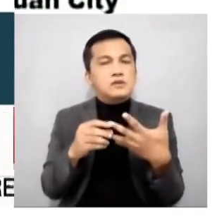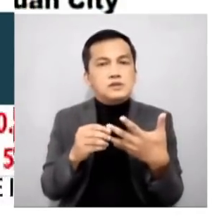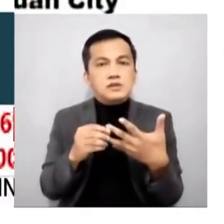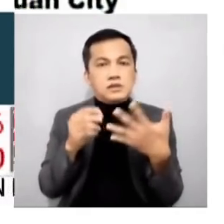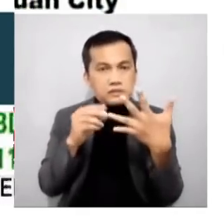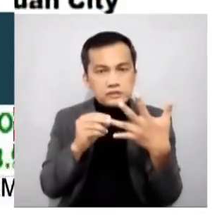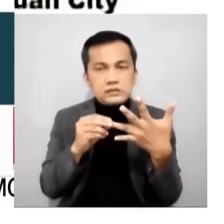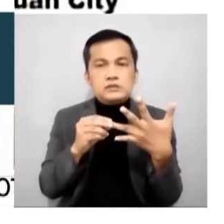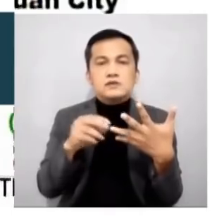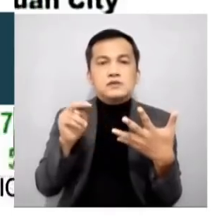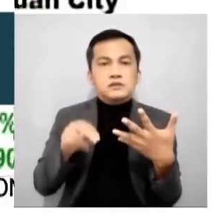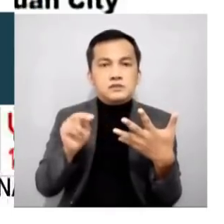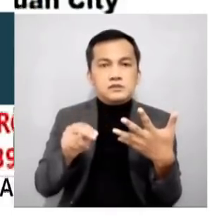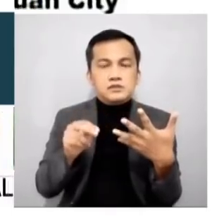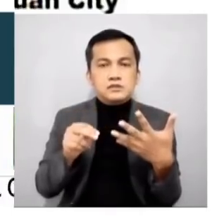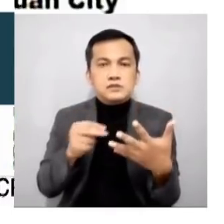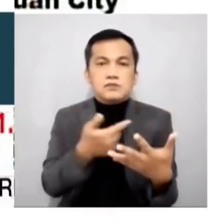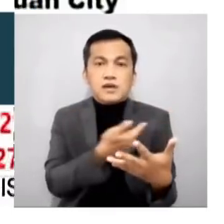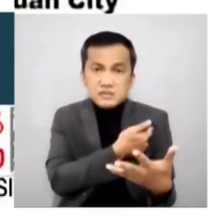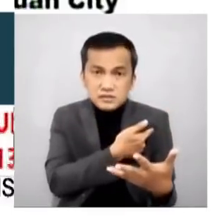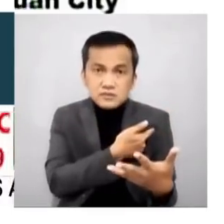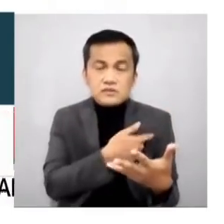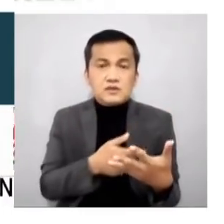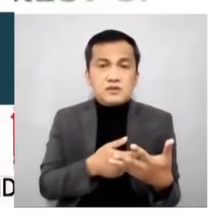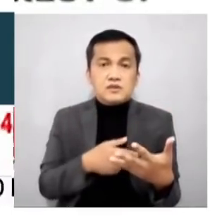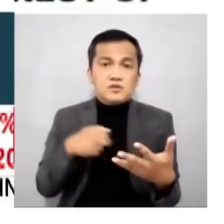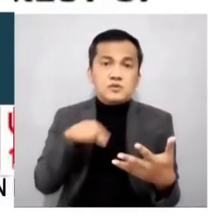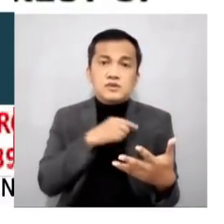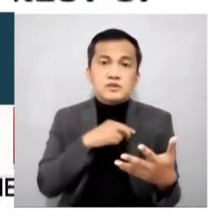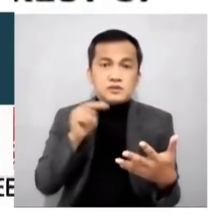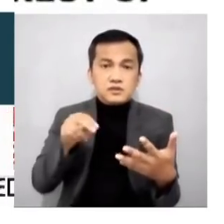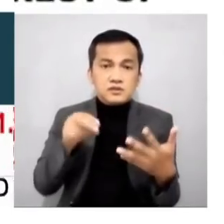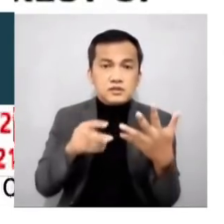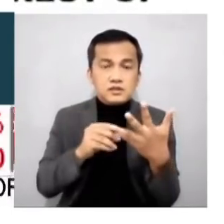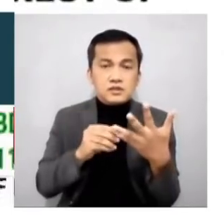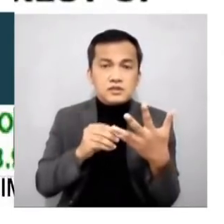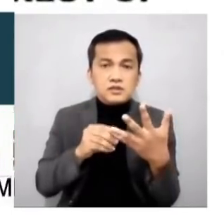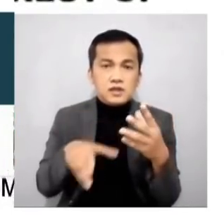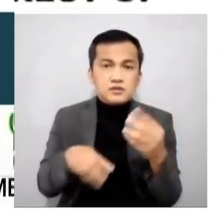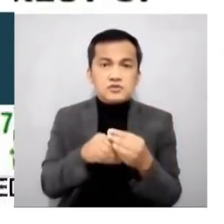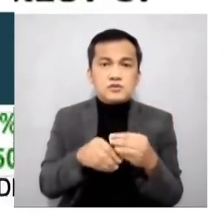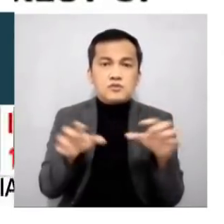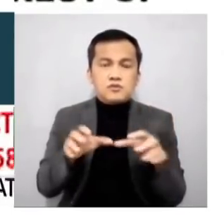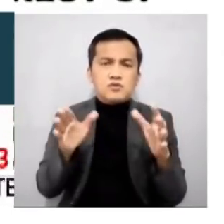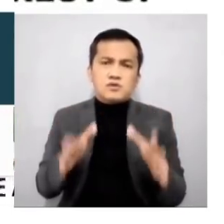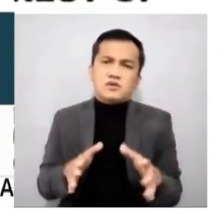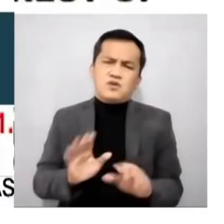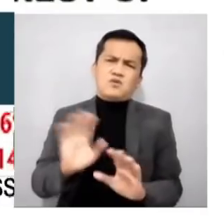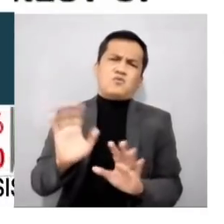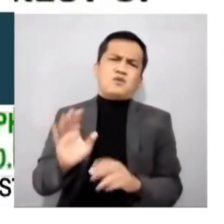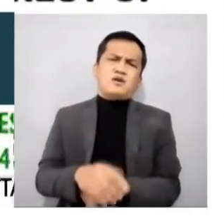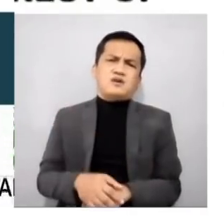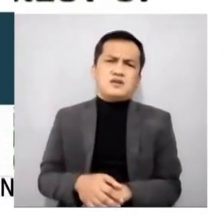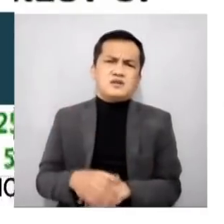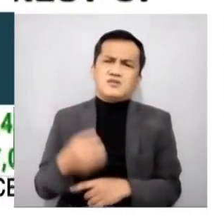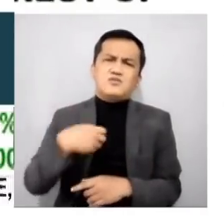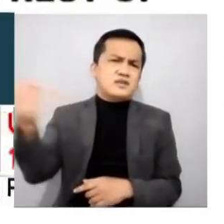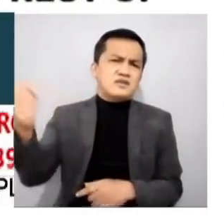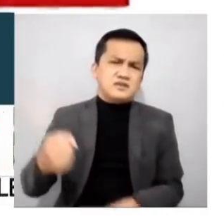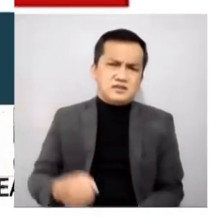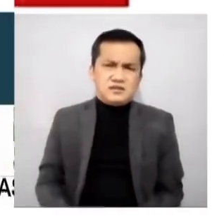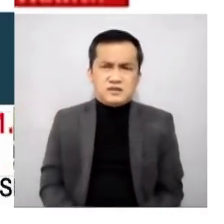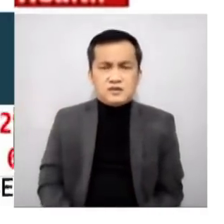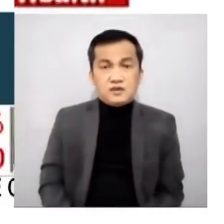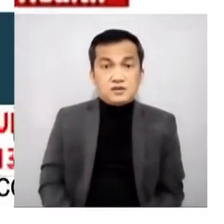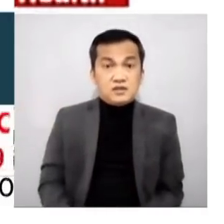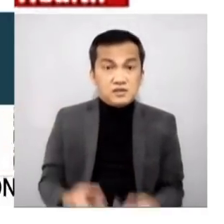namin ng vaccines. Kailangan namin additional personnel. At huwag naman sana kunin. Ngayon